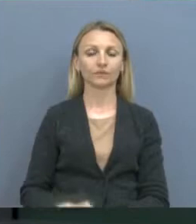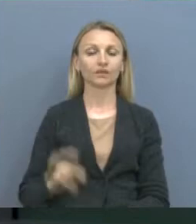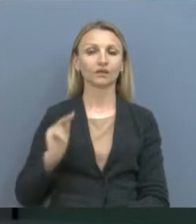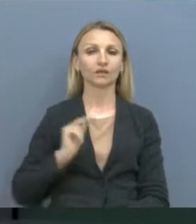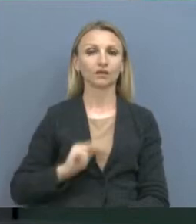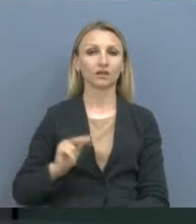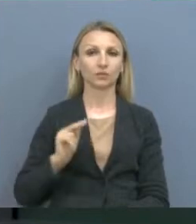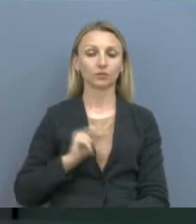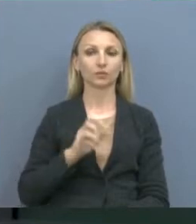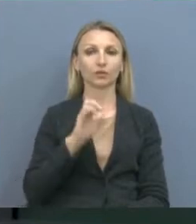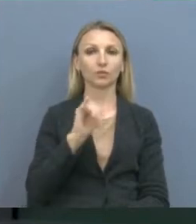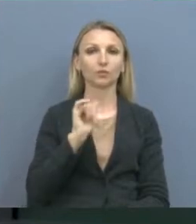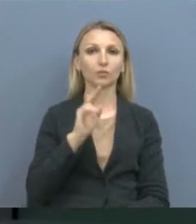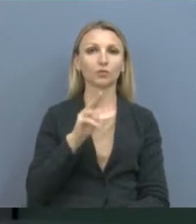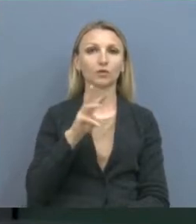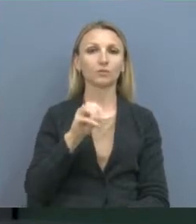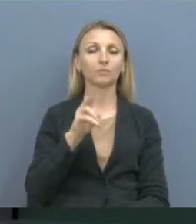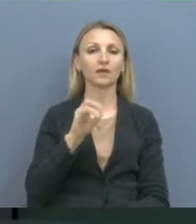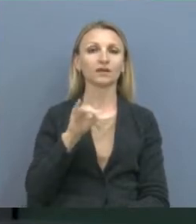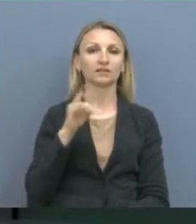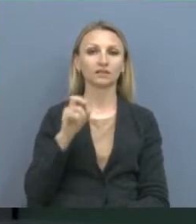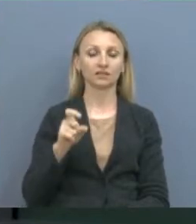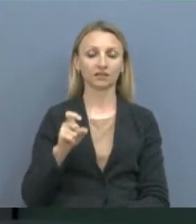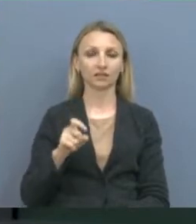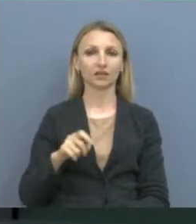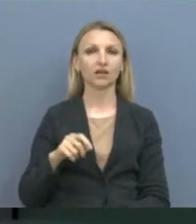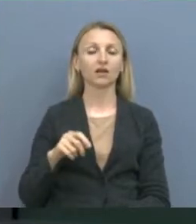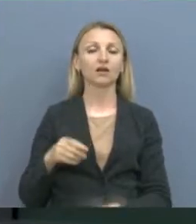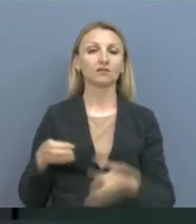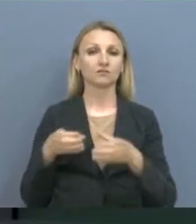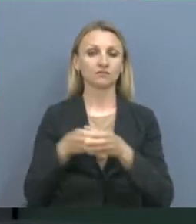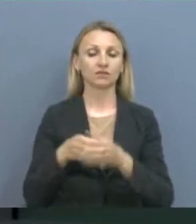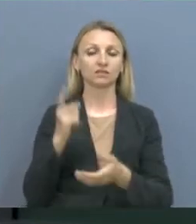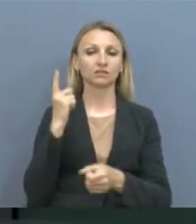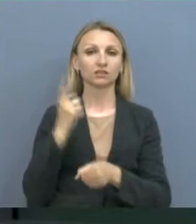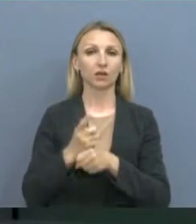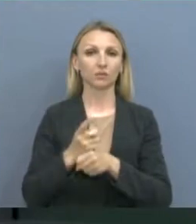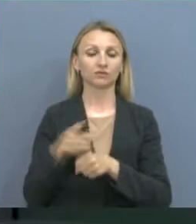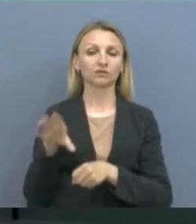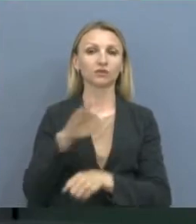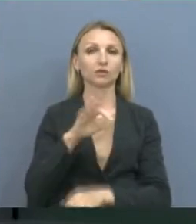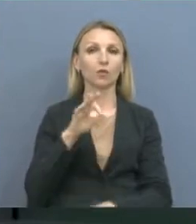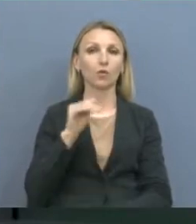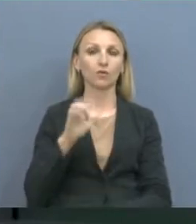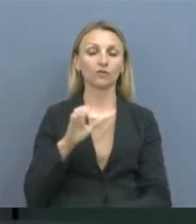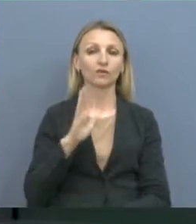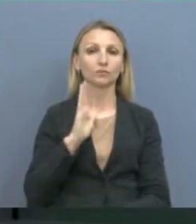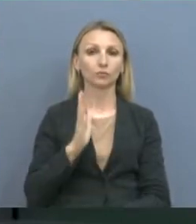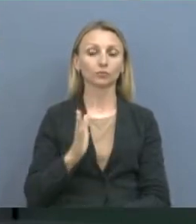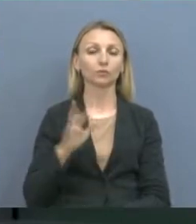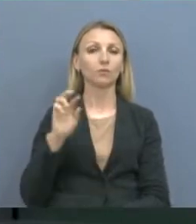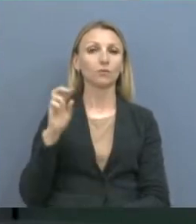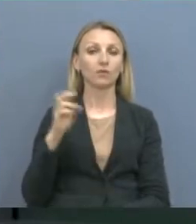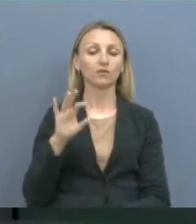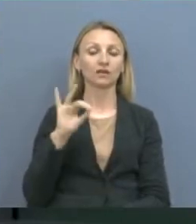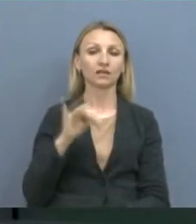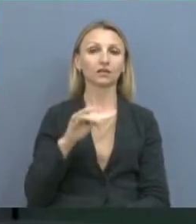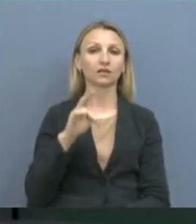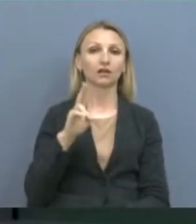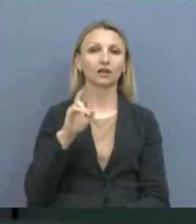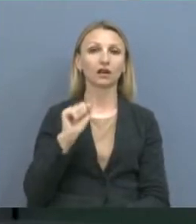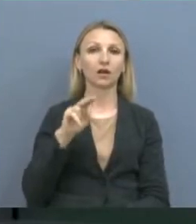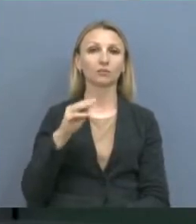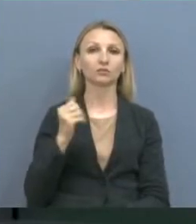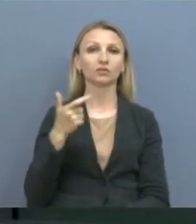Работа букмекерских контор в городах Казахстана запрещена. Отныне все офисы будут сосредоточены в Бурабай и Капшагае.